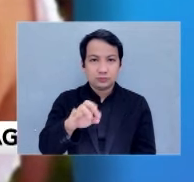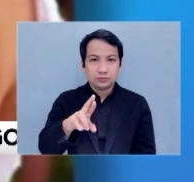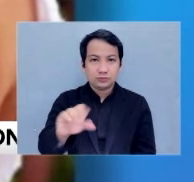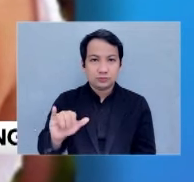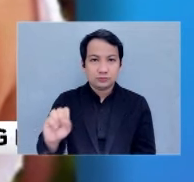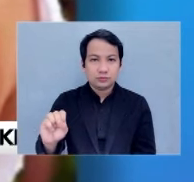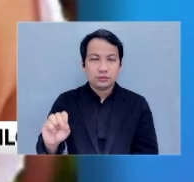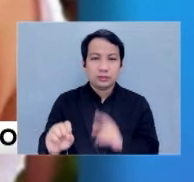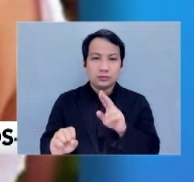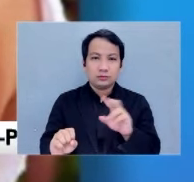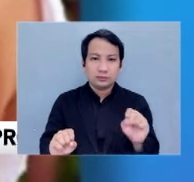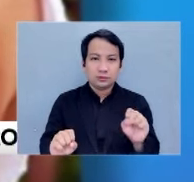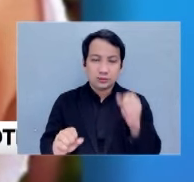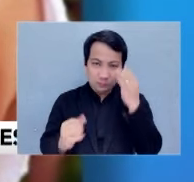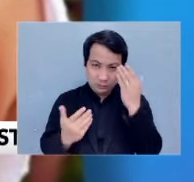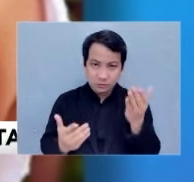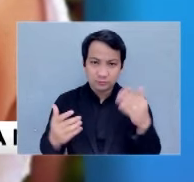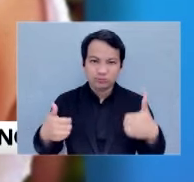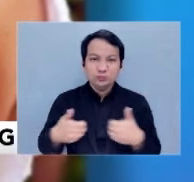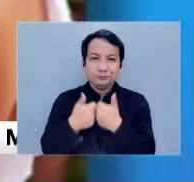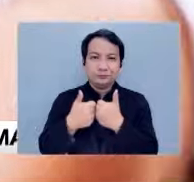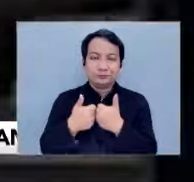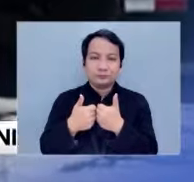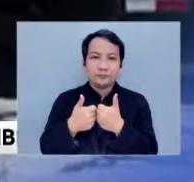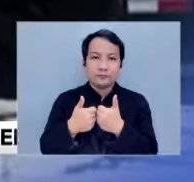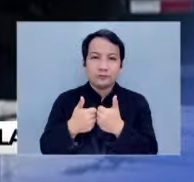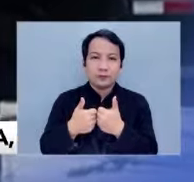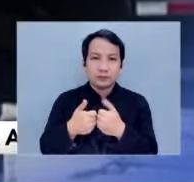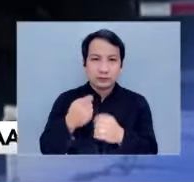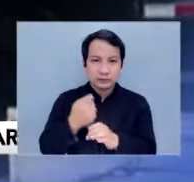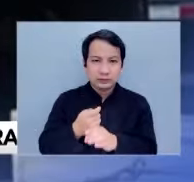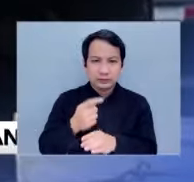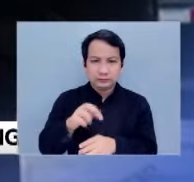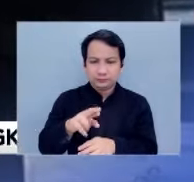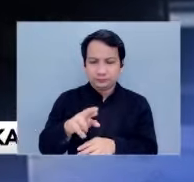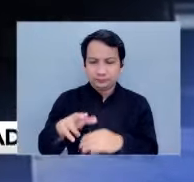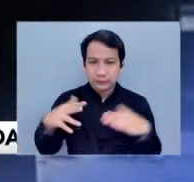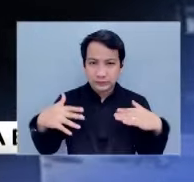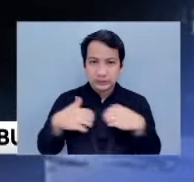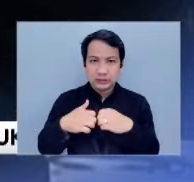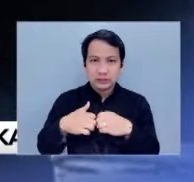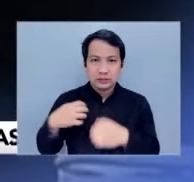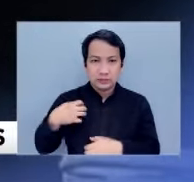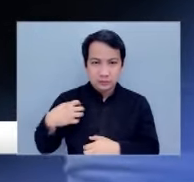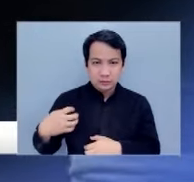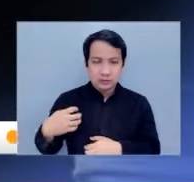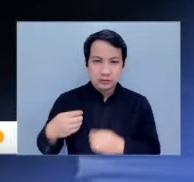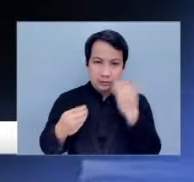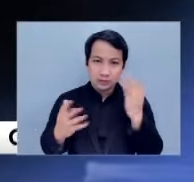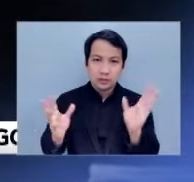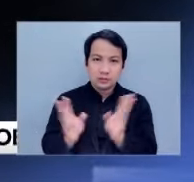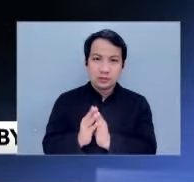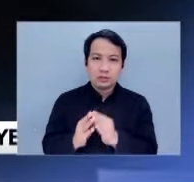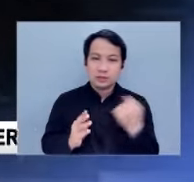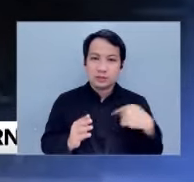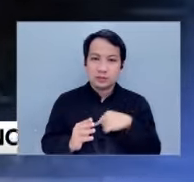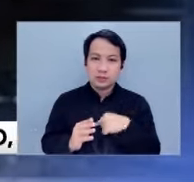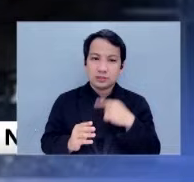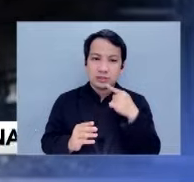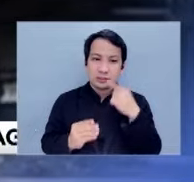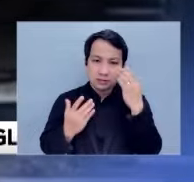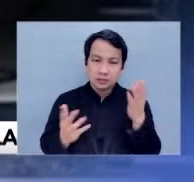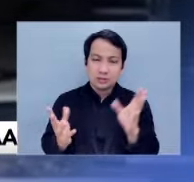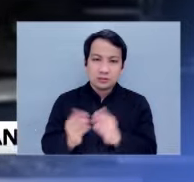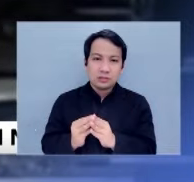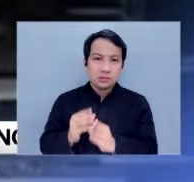USA matapos salpukin ng pickup truck. Ayon sa Michigan Police, hinahabol nila ang nakaw na pickup truck